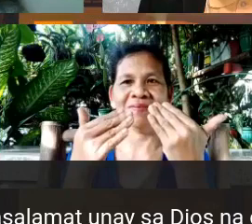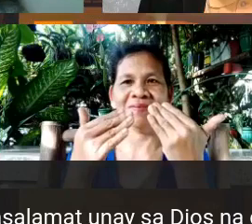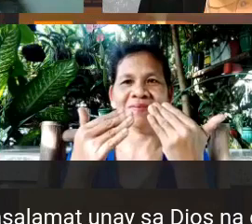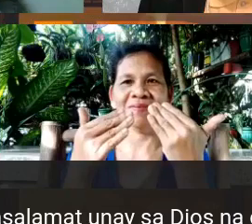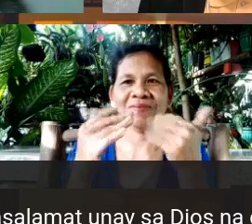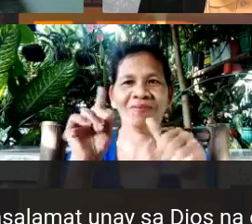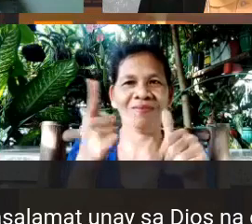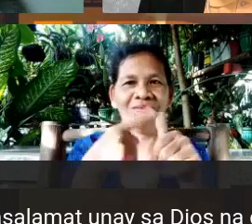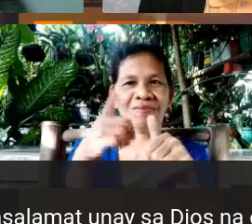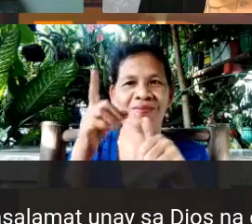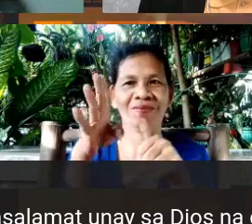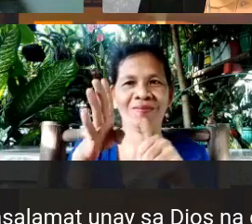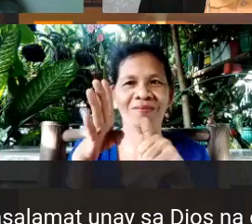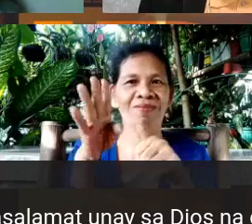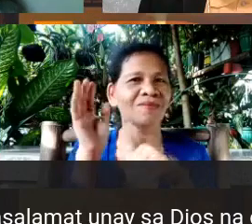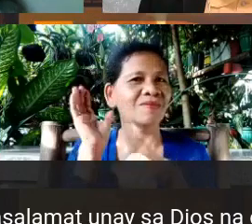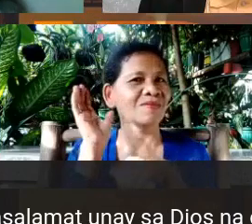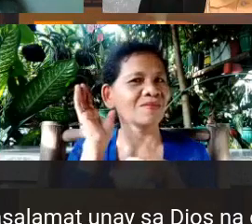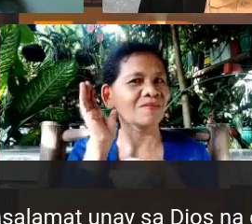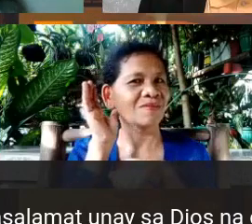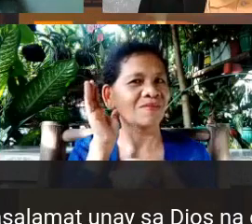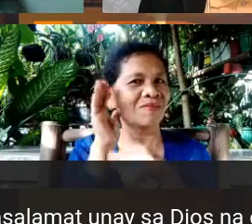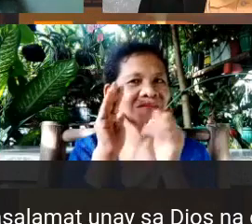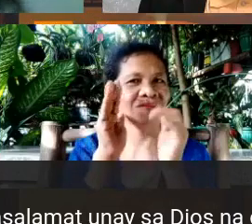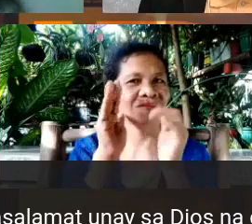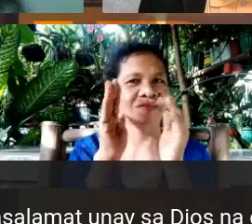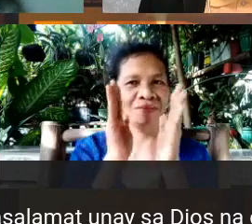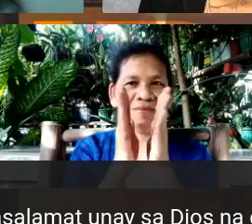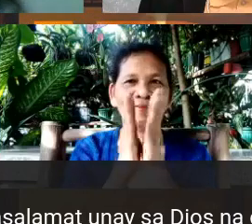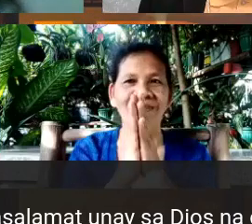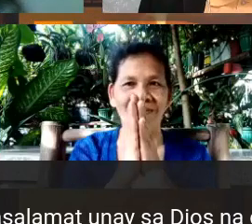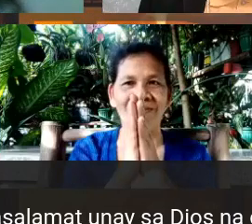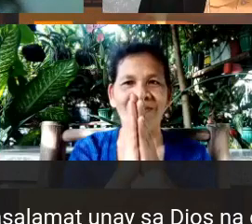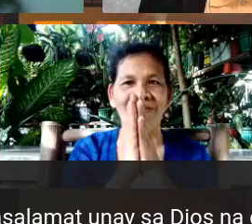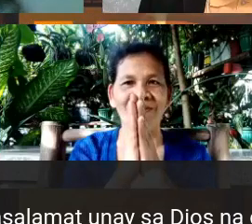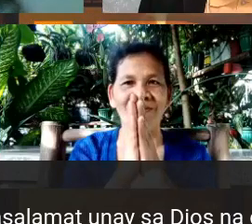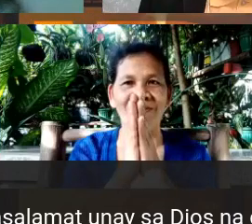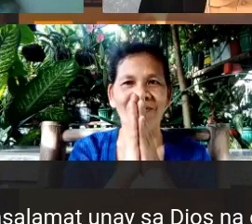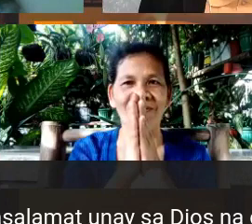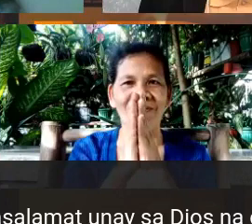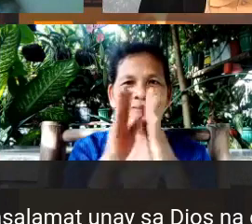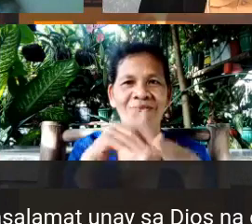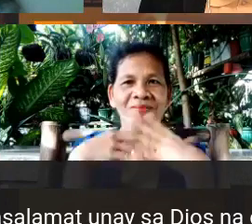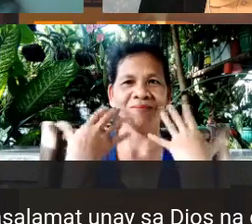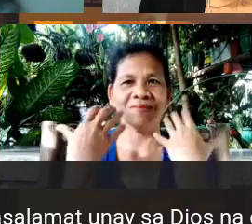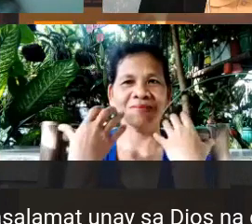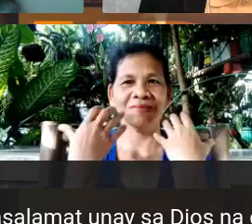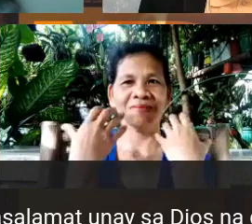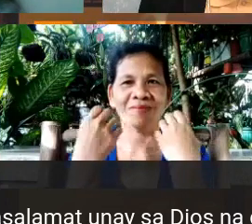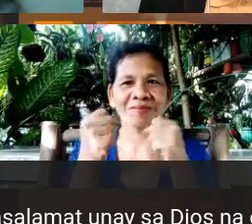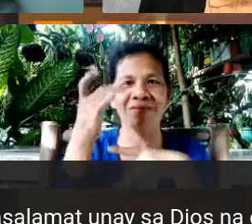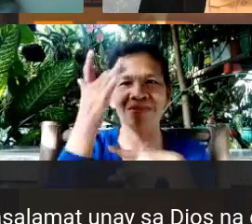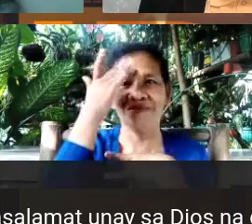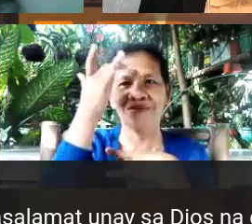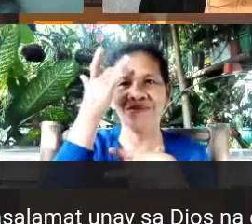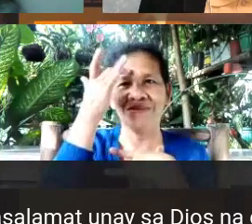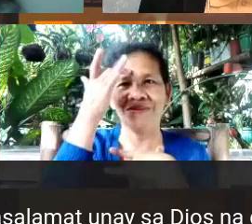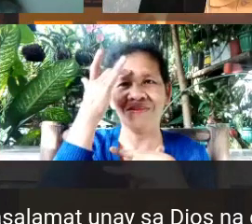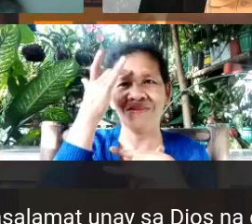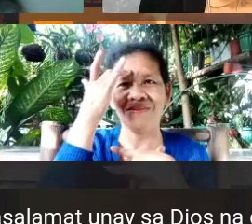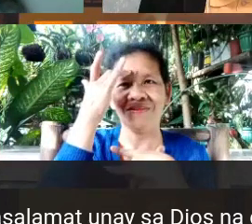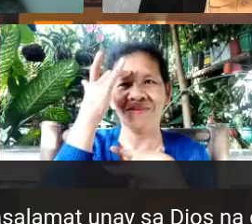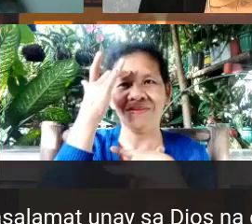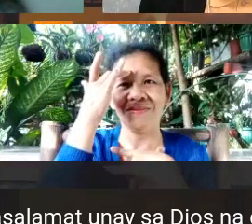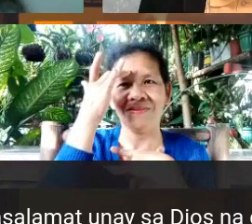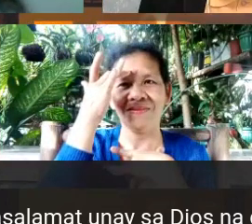sa Diyos na duminig ang mga dininig, ang mga panalangin sa ikagagaling sa karamdaman ko at